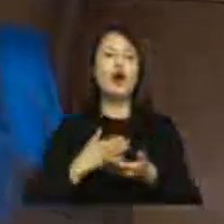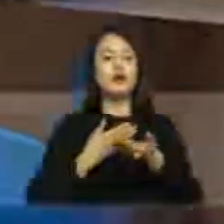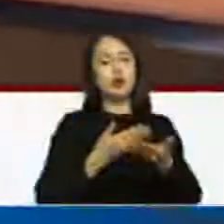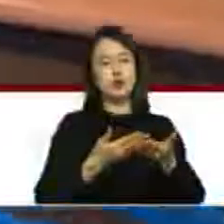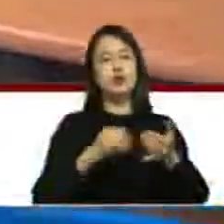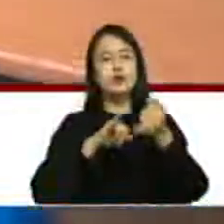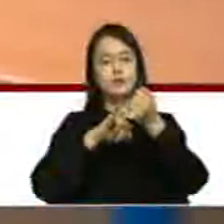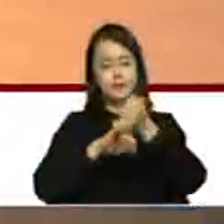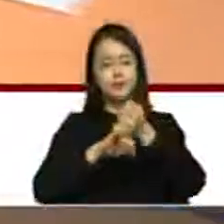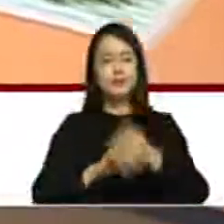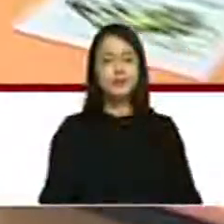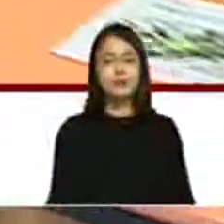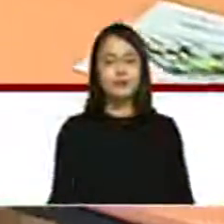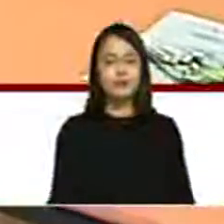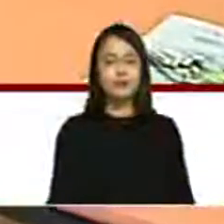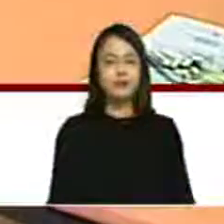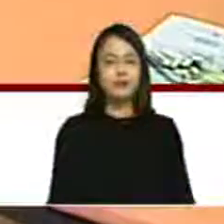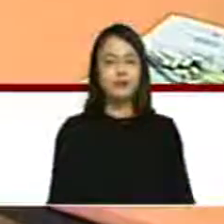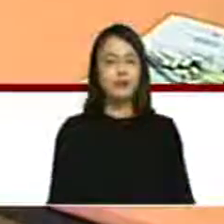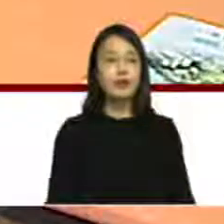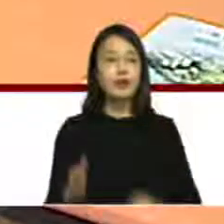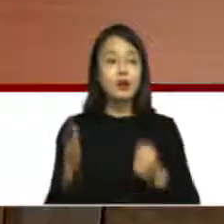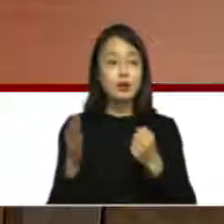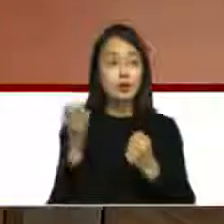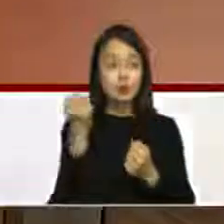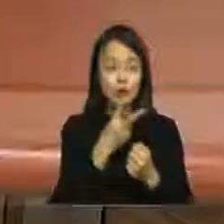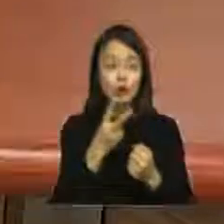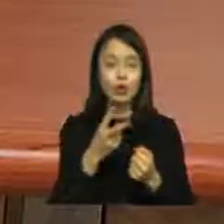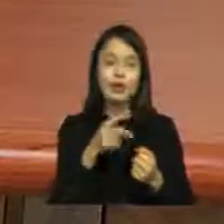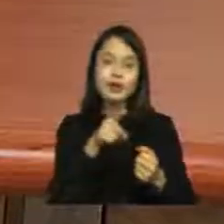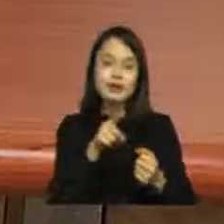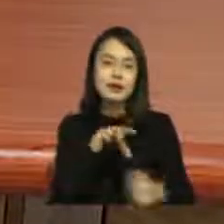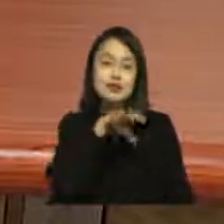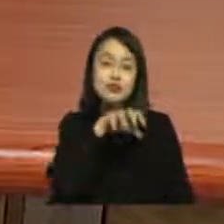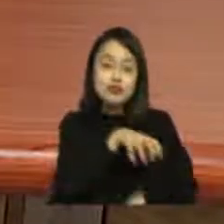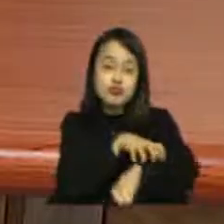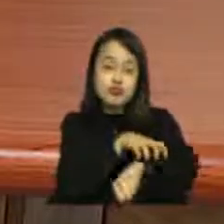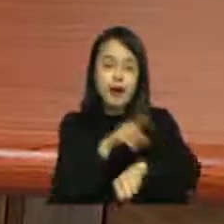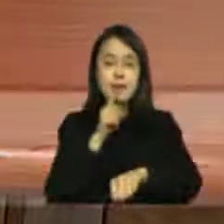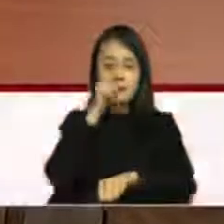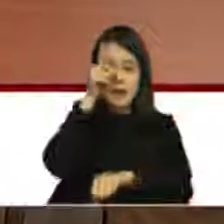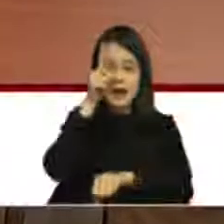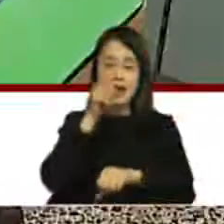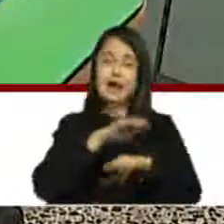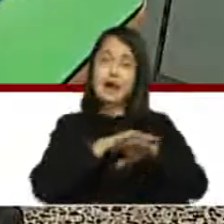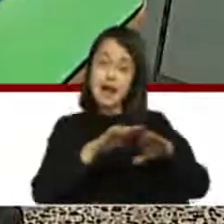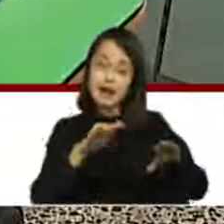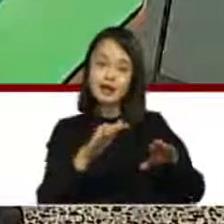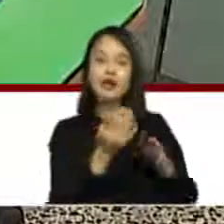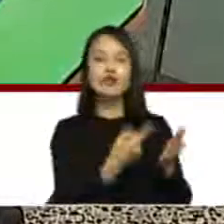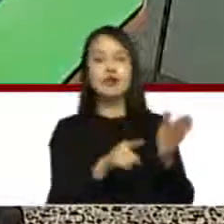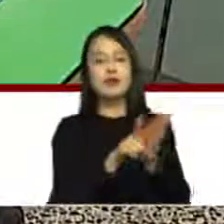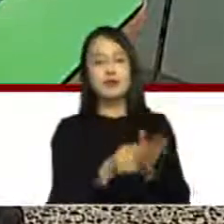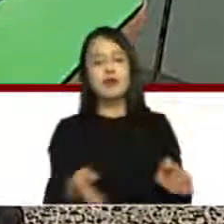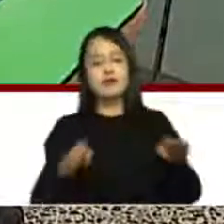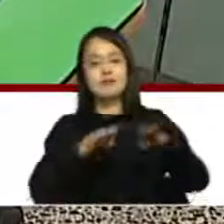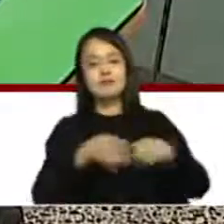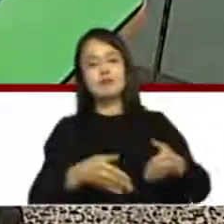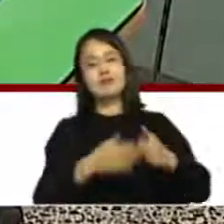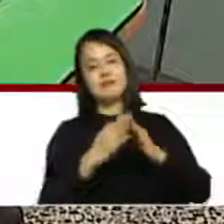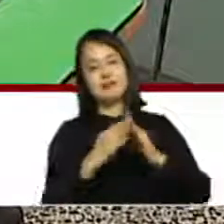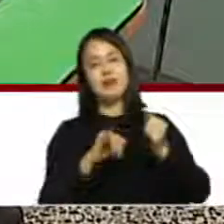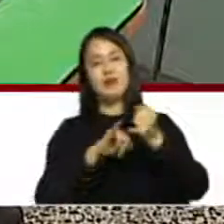안내와 민원 접수 등의 장소로 활용됩니다 민원인 등 공사 이해당사자의 요구가 있으면 주민 대표와